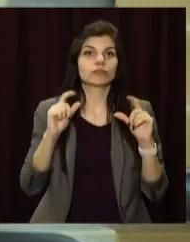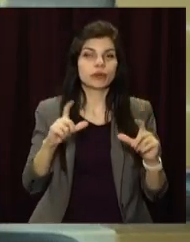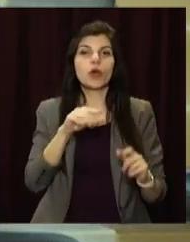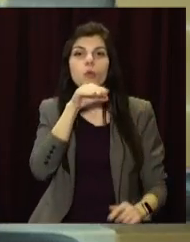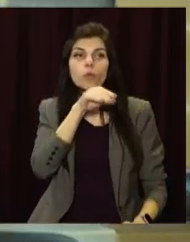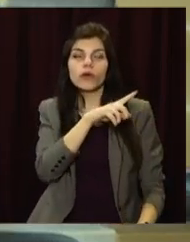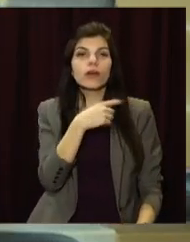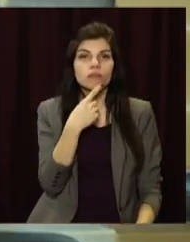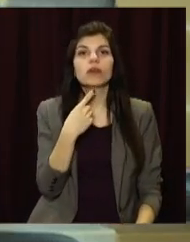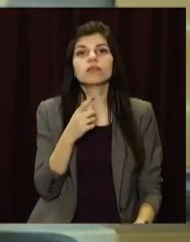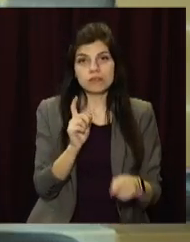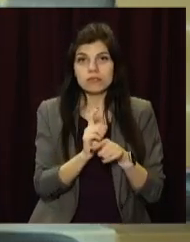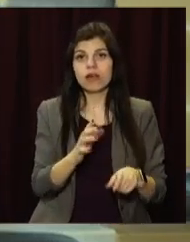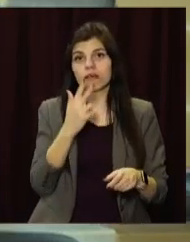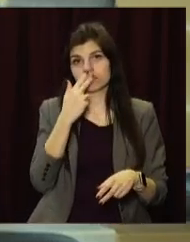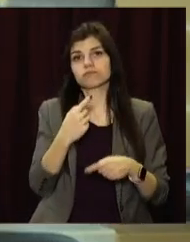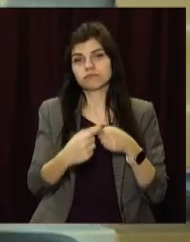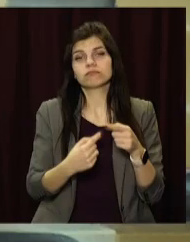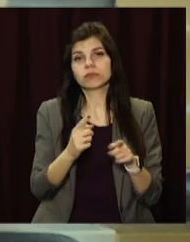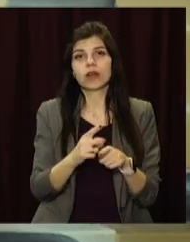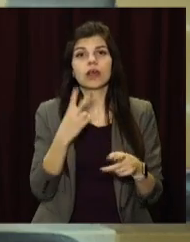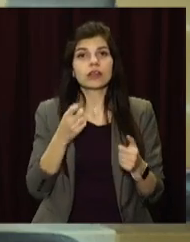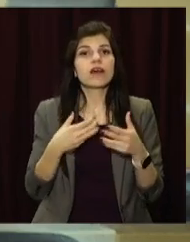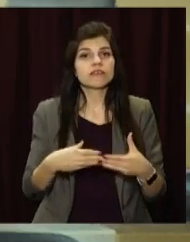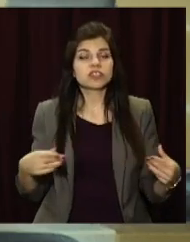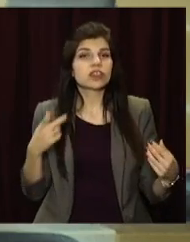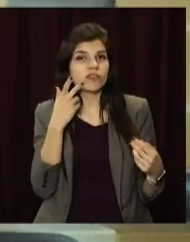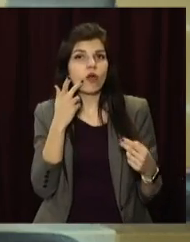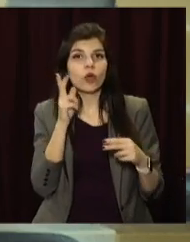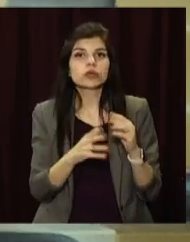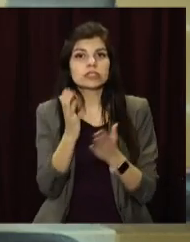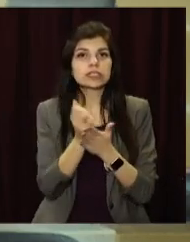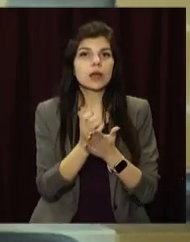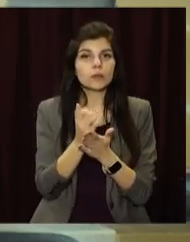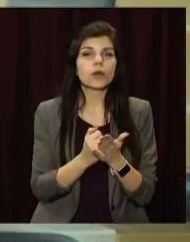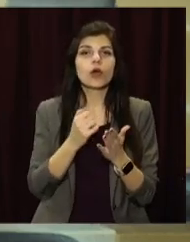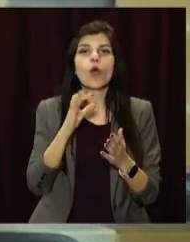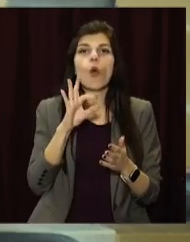органів, в яких знаходяться ці магнітики.